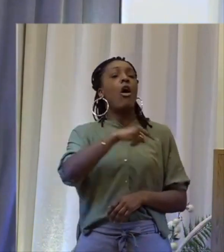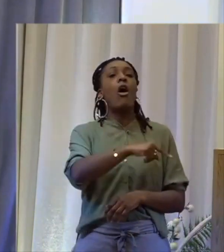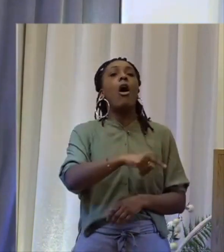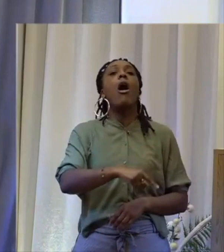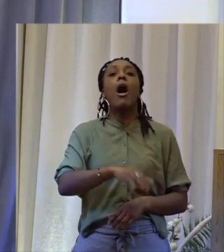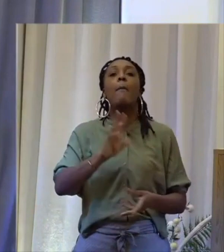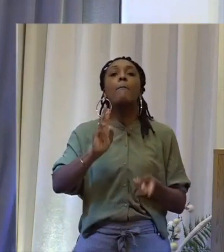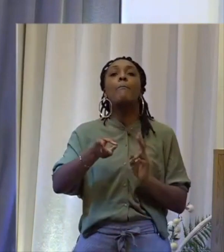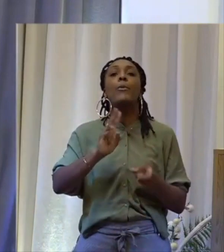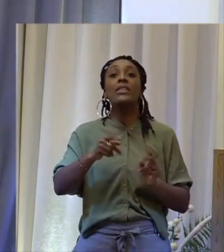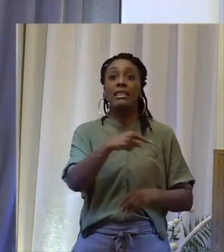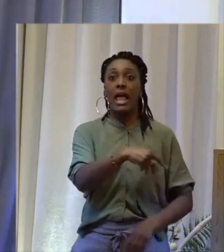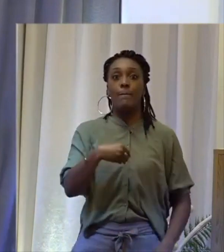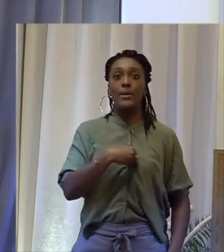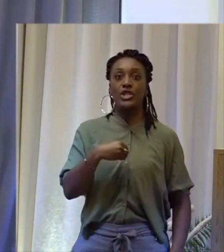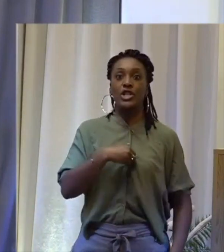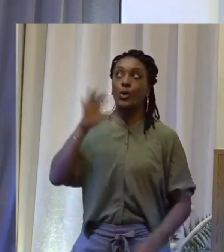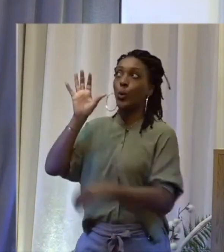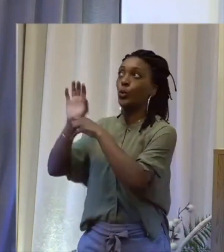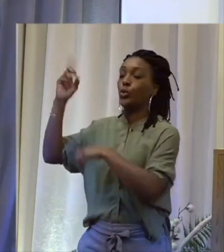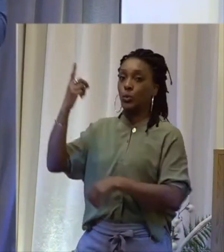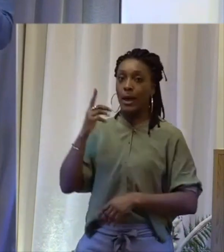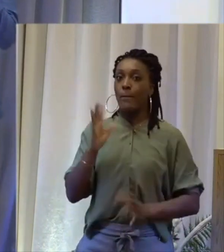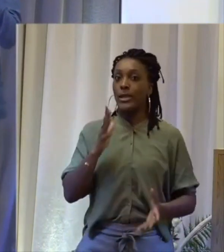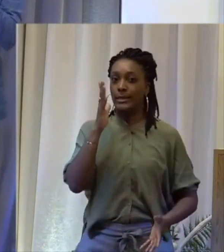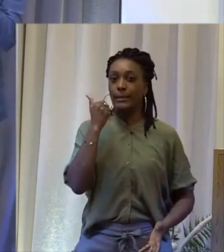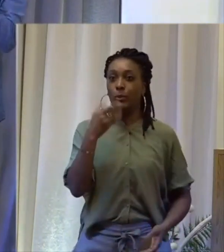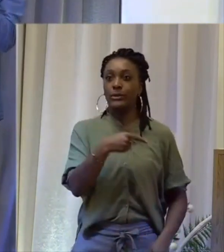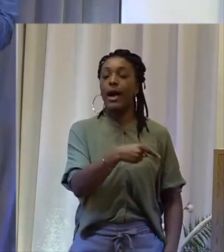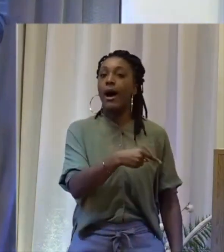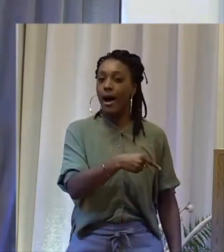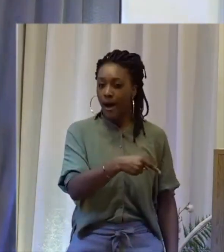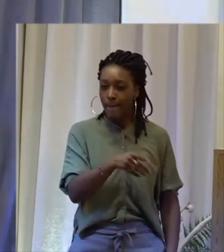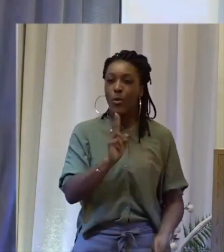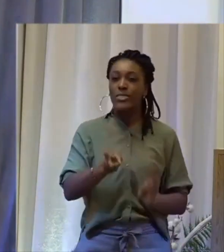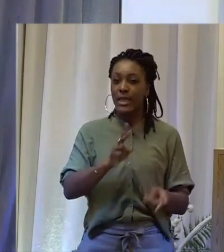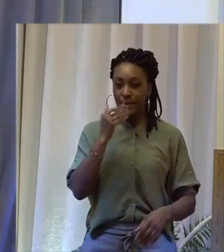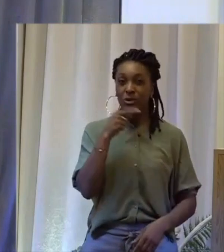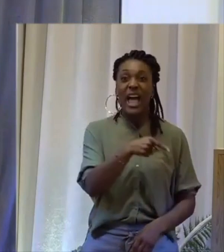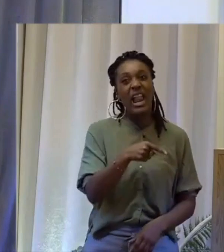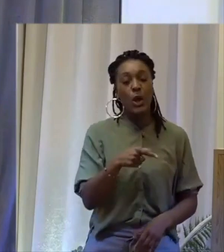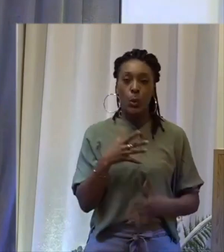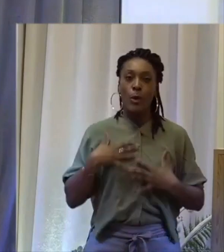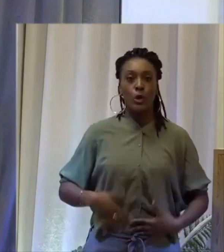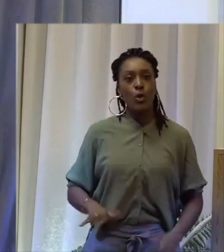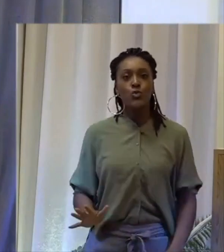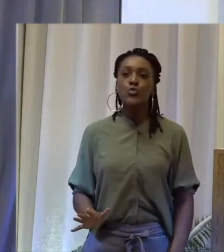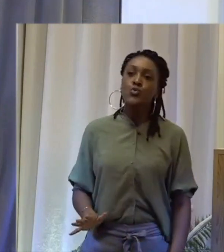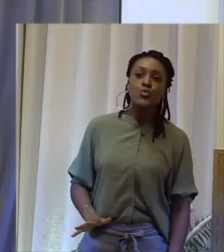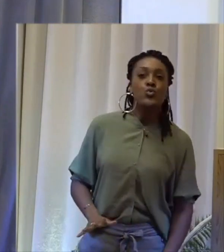courbée, peut-être avait-elle péché contre le ciel? Peut-être que cette femme-là, elle a fait des choses pas